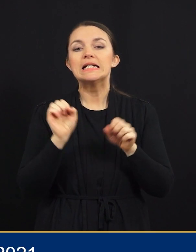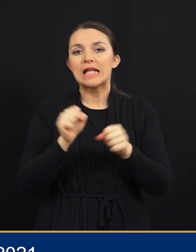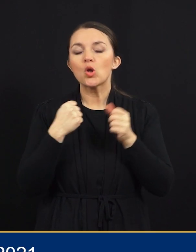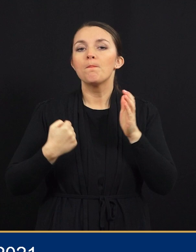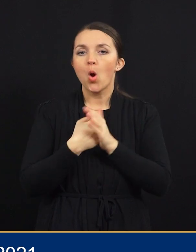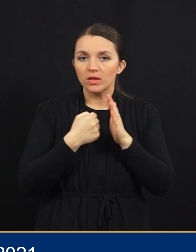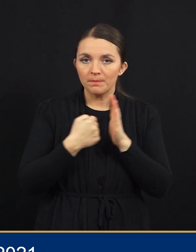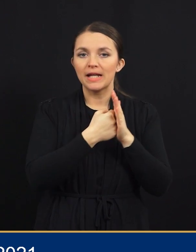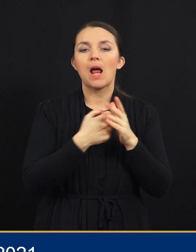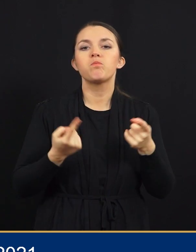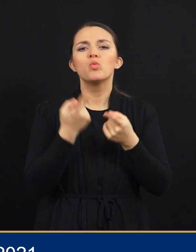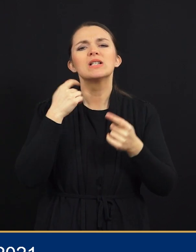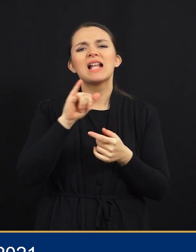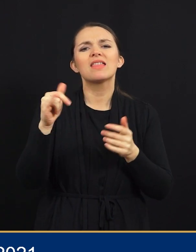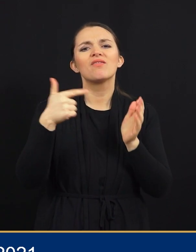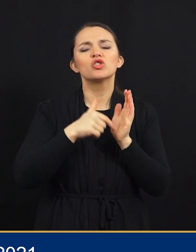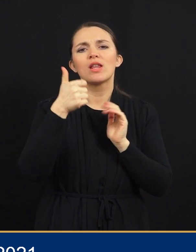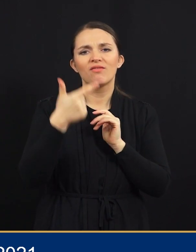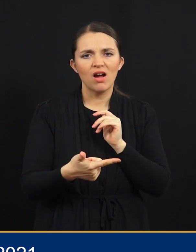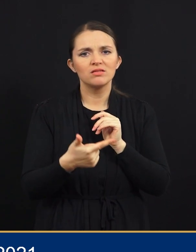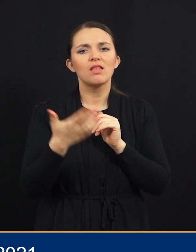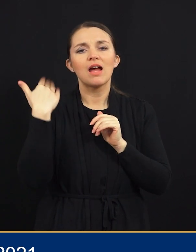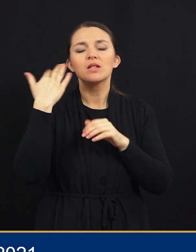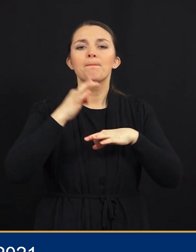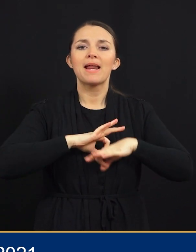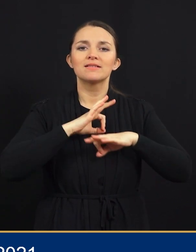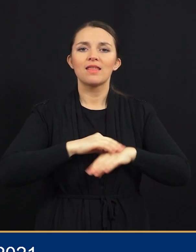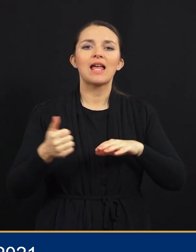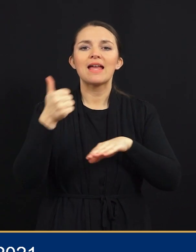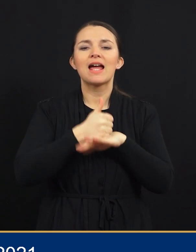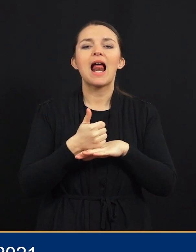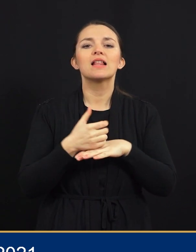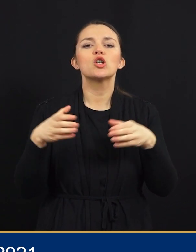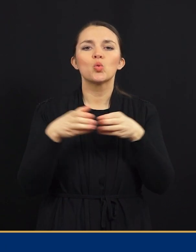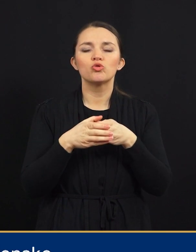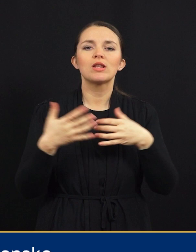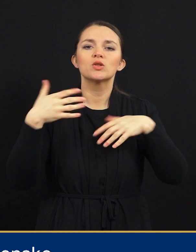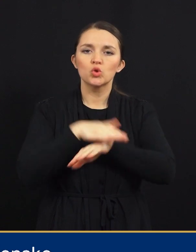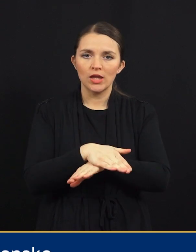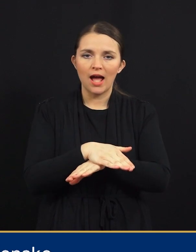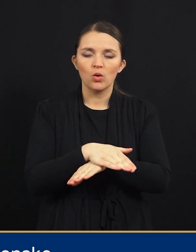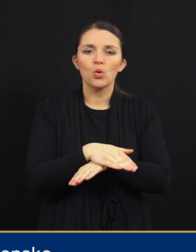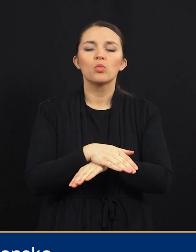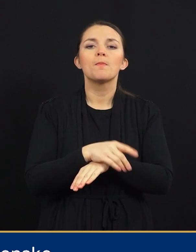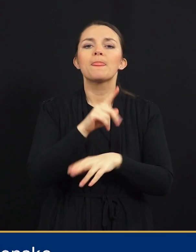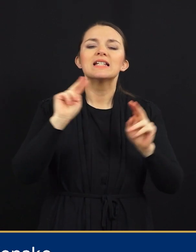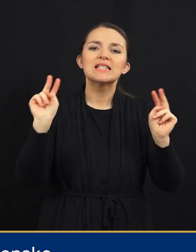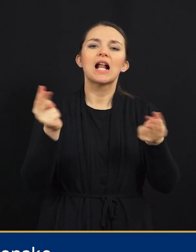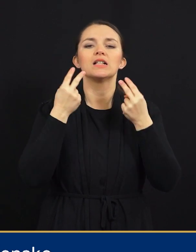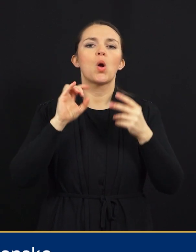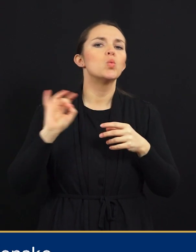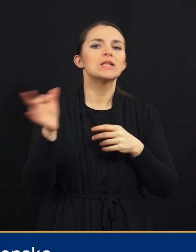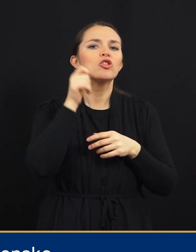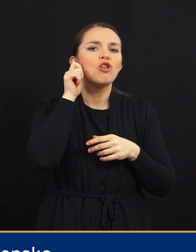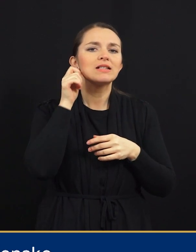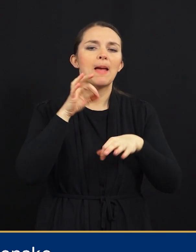Zato podpiram pobudo iz leta 2021, ko je tedanji predsednik Generalne skupščine Združenih narodov sklical